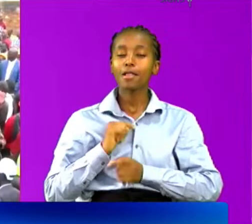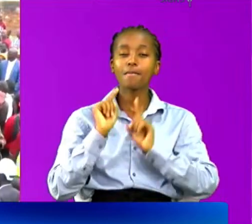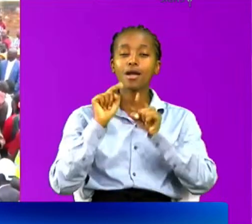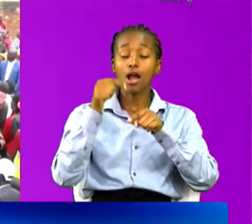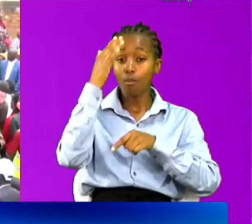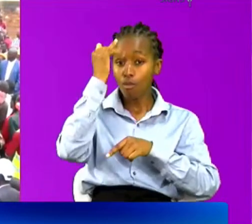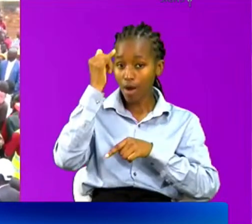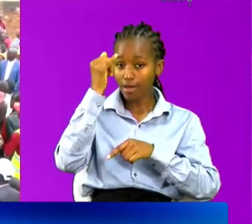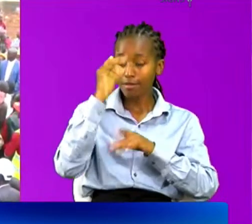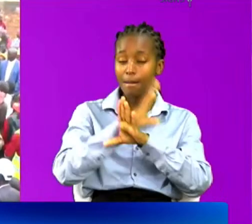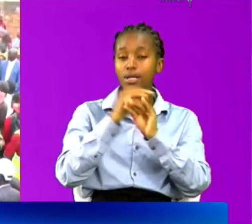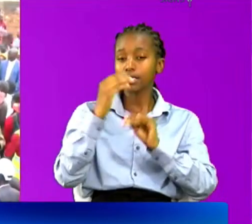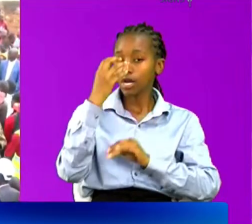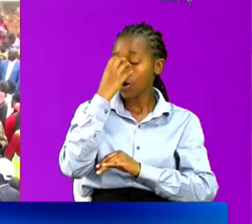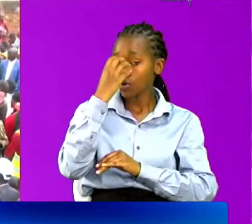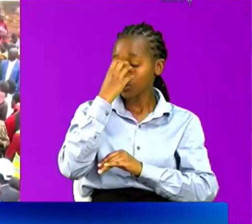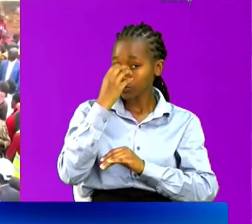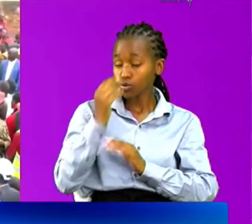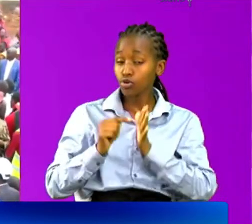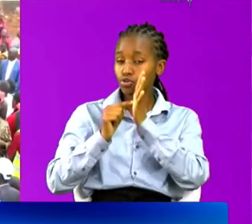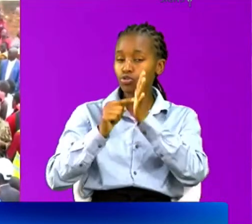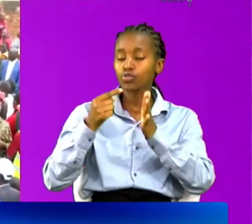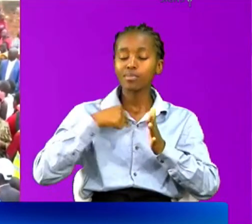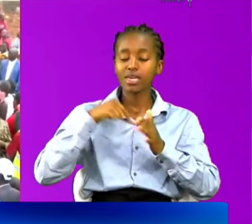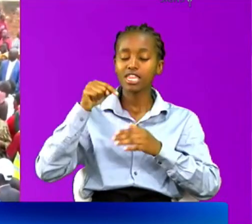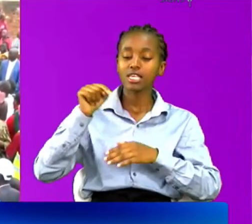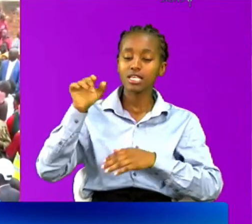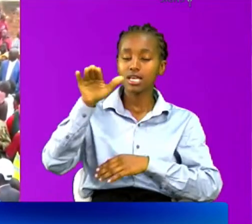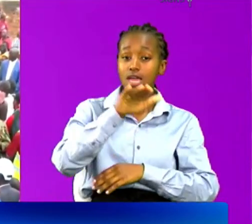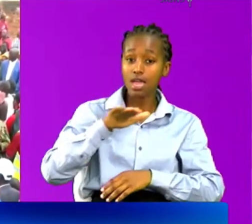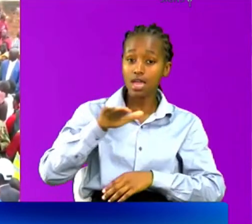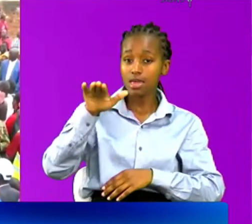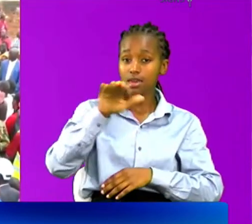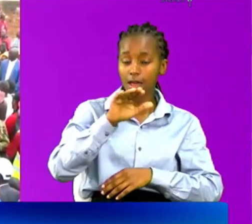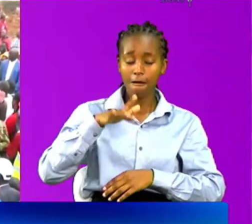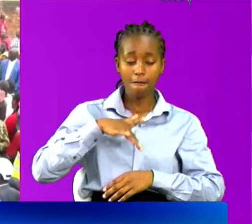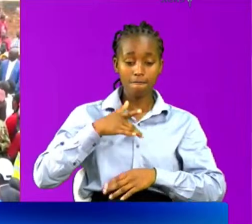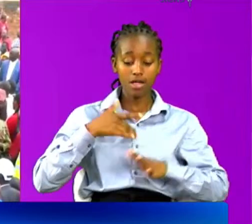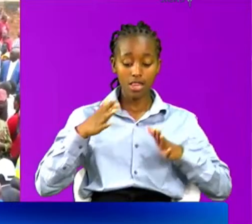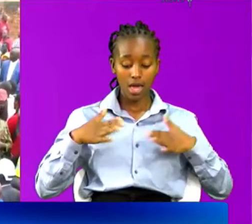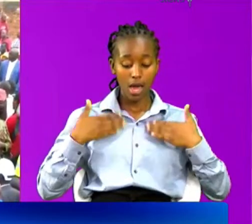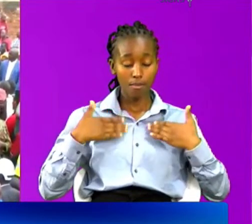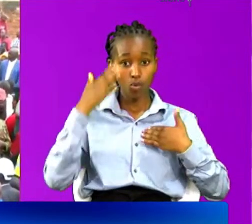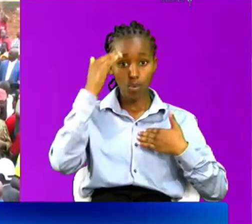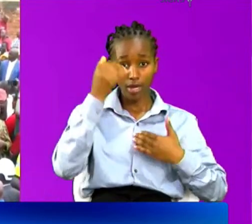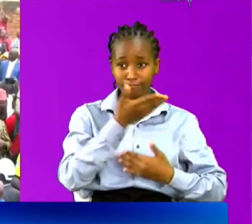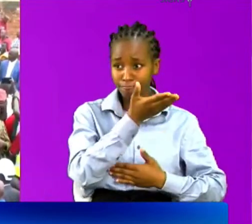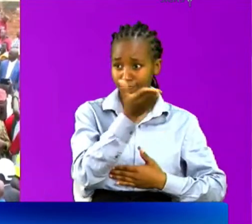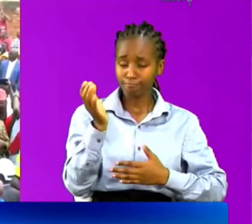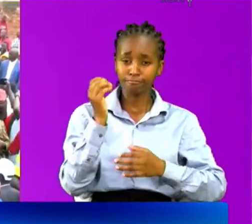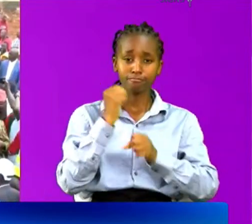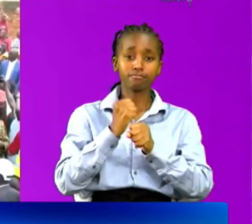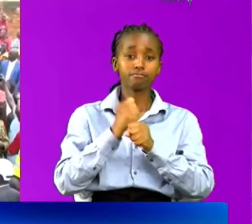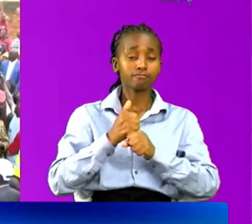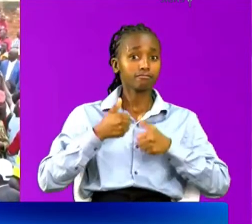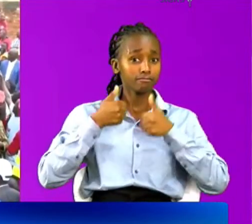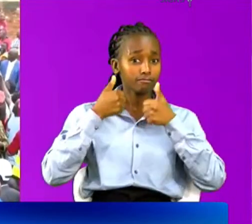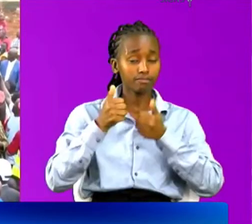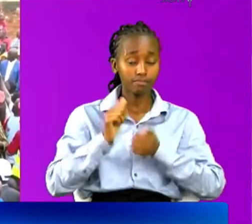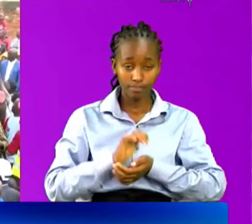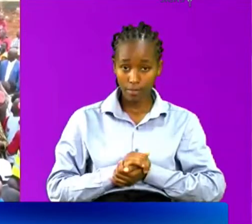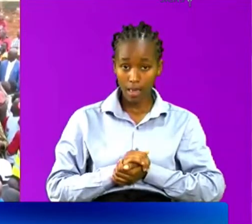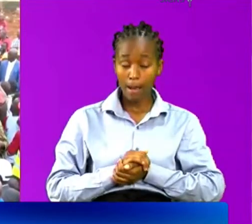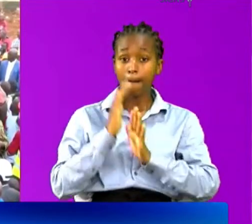hapa ananionyesha area. Na mimi nimefurahi sana kupata mnafanya wera hapa. Na hii mpango ya